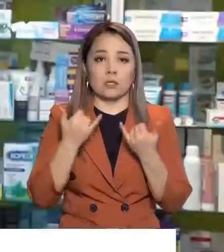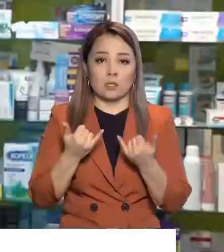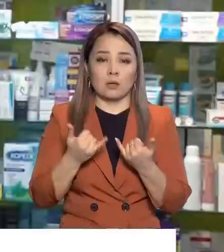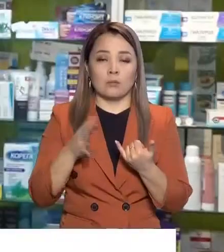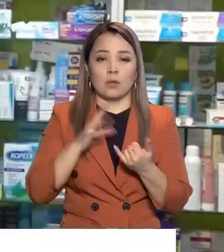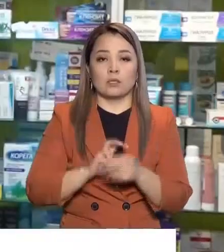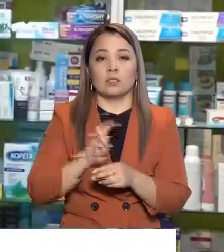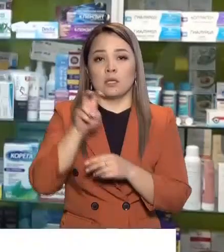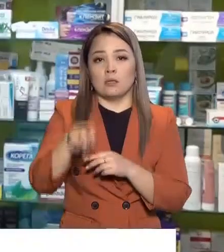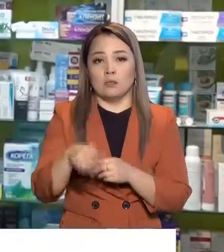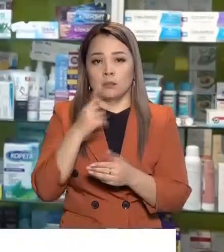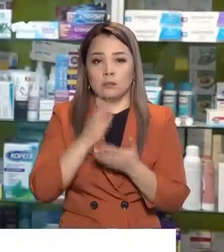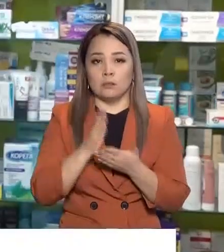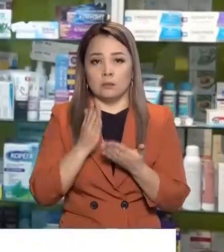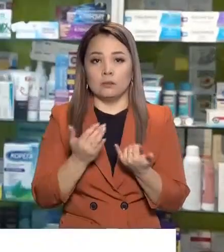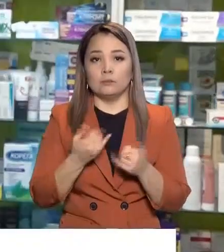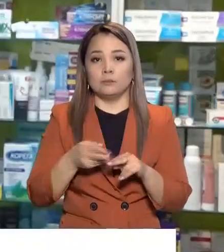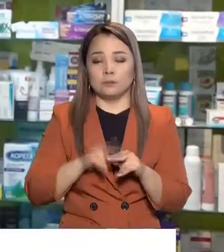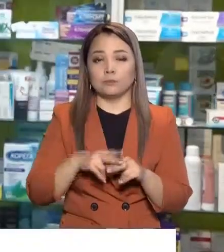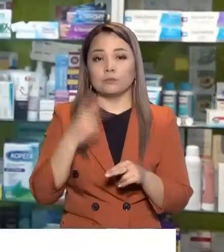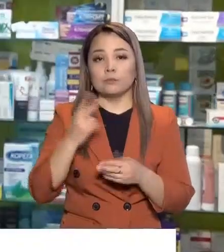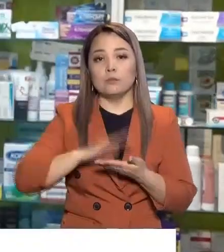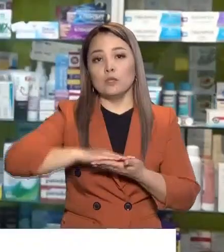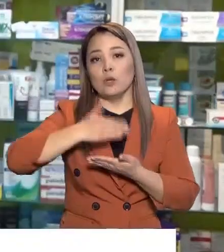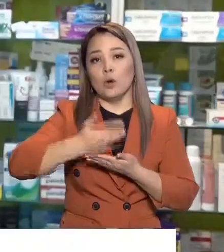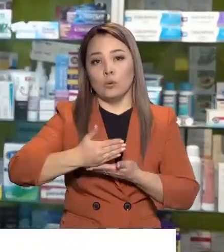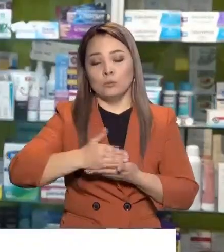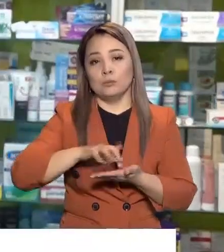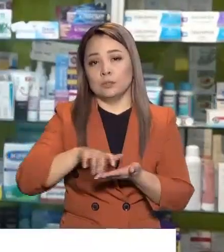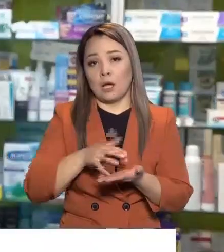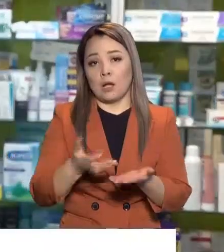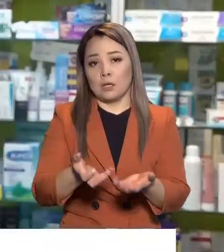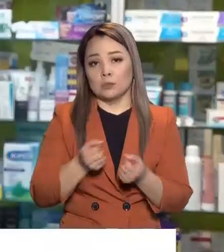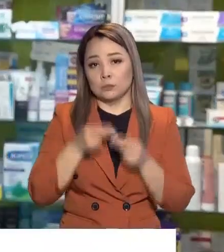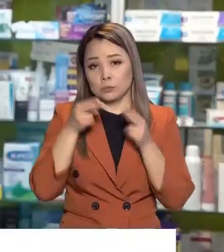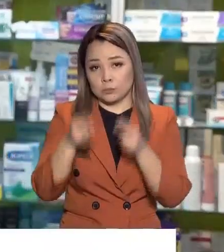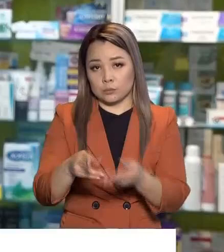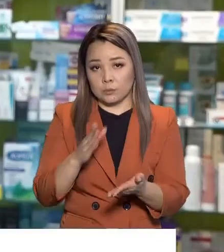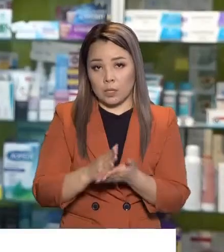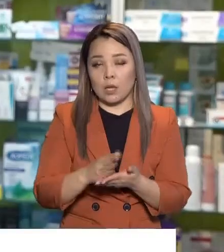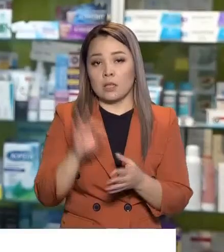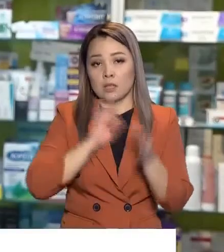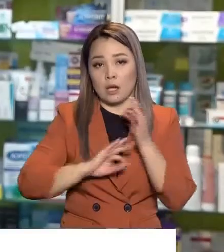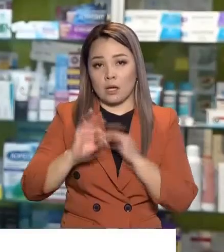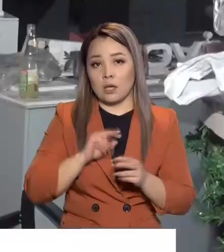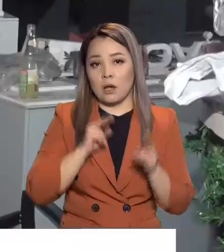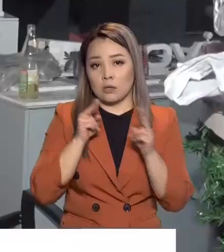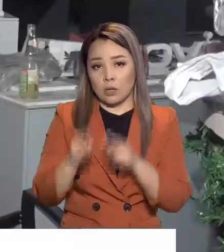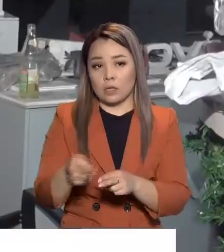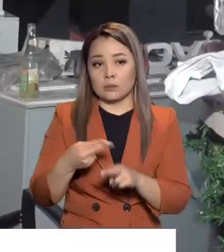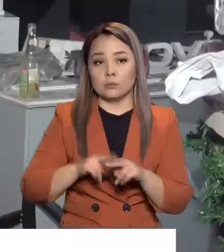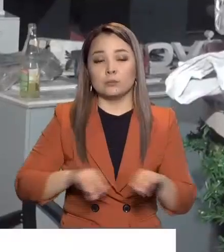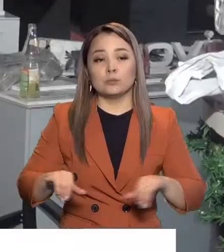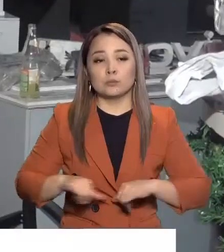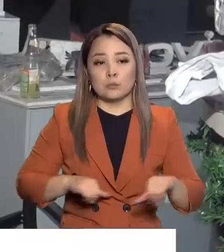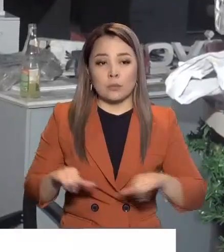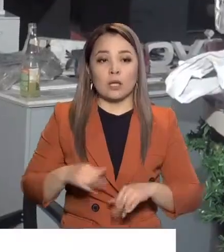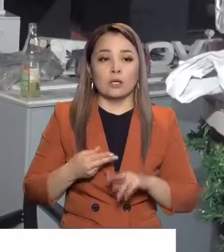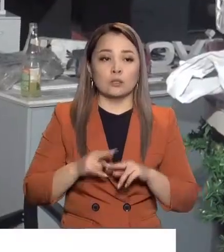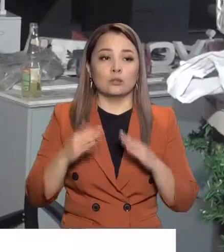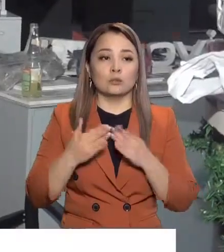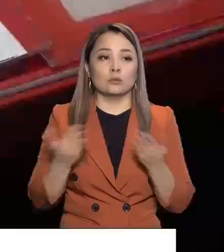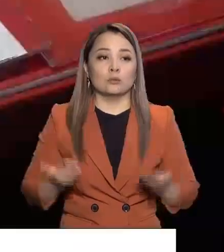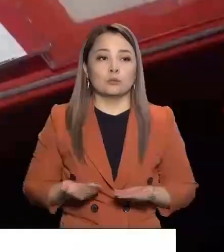секіріп түскен, біздің екі ноутбукты алған. Сосын дәрілер алынған. Бұзақылар қаладағы